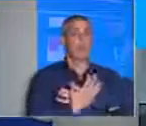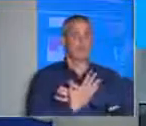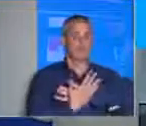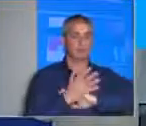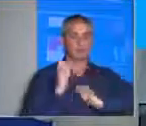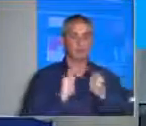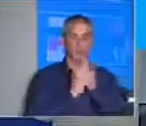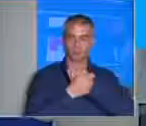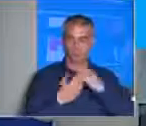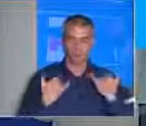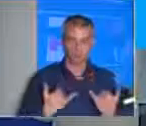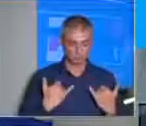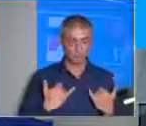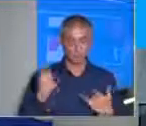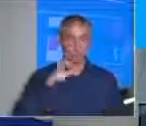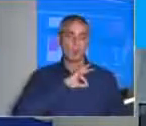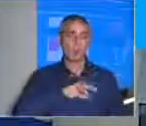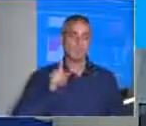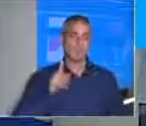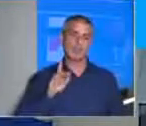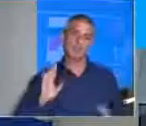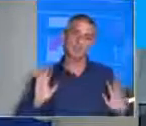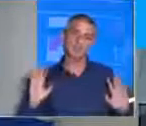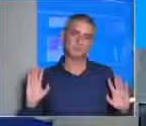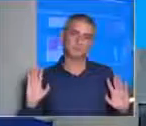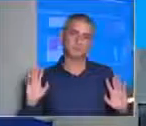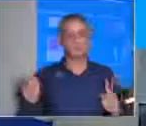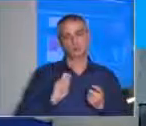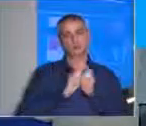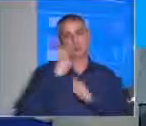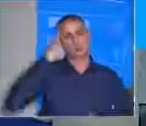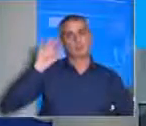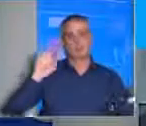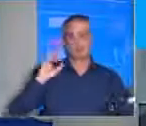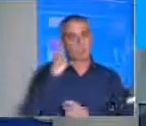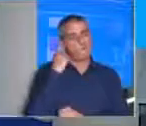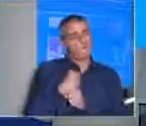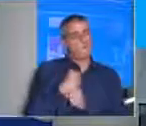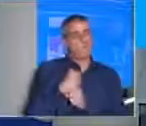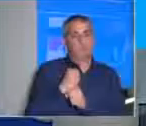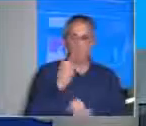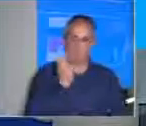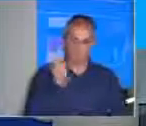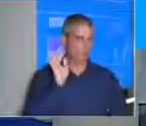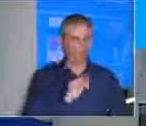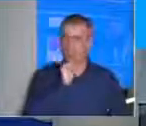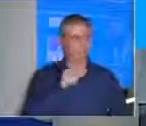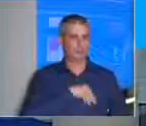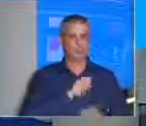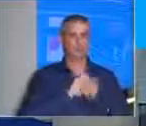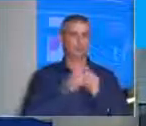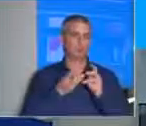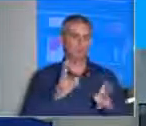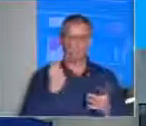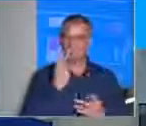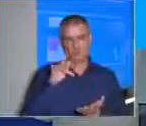אומרת לשנות. ועכשיו, כשזה עבד לטובתו, מה שנקרא, הוא שינה את עמדתו, והוא מחזיק בעמדה המפוחה, והוא כמובן מתנגד לשינוי השיטה, אז כמובן